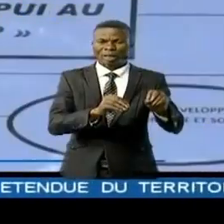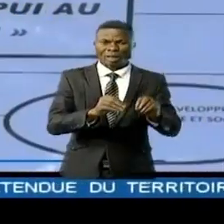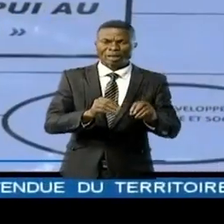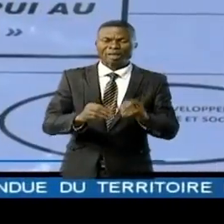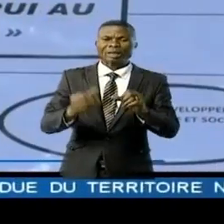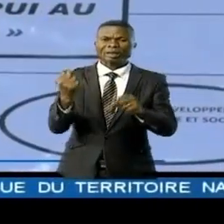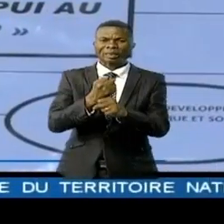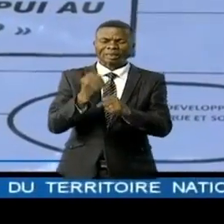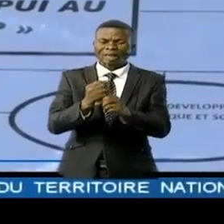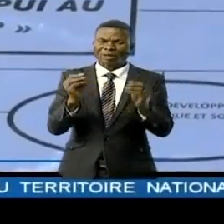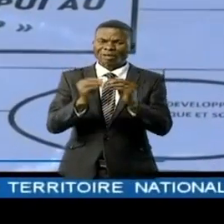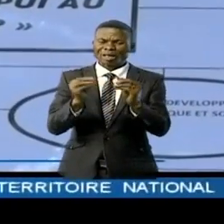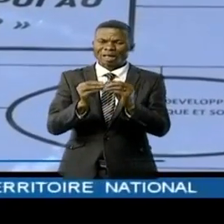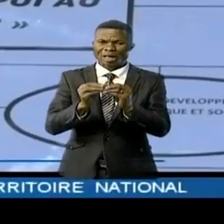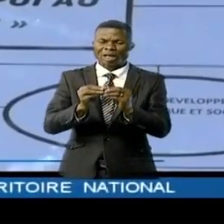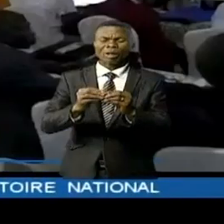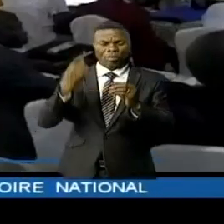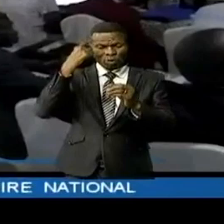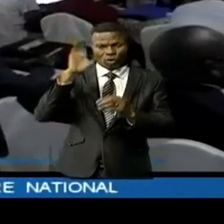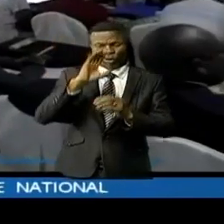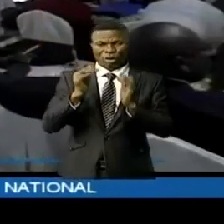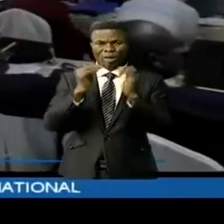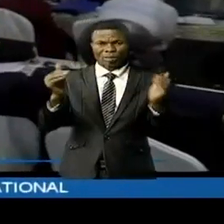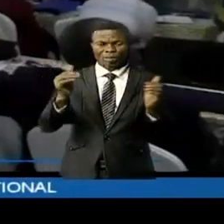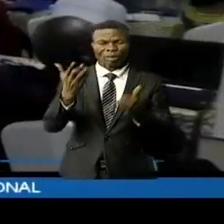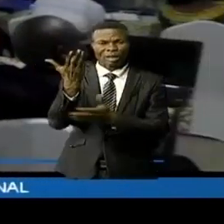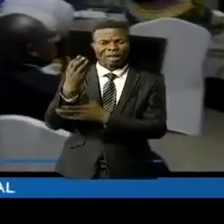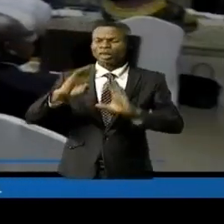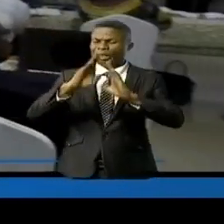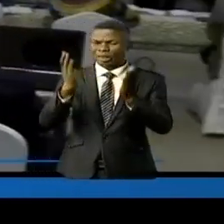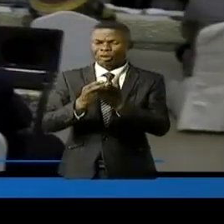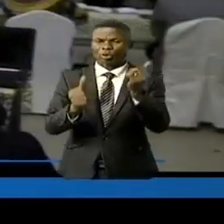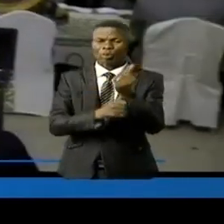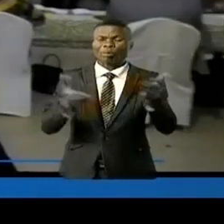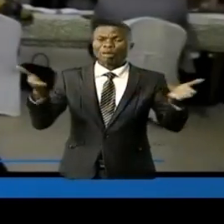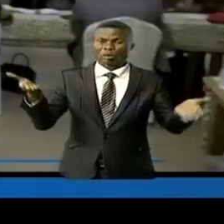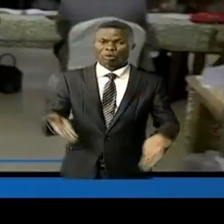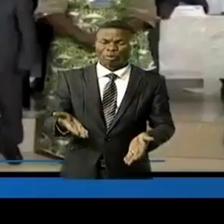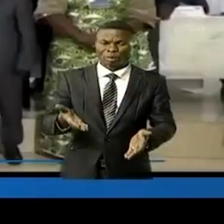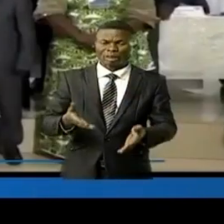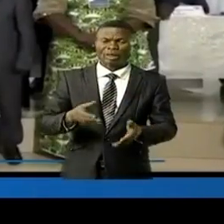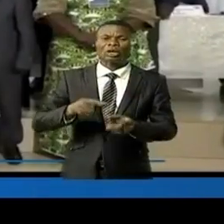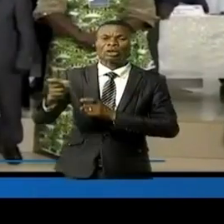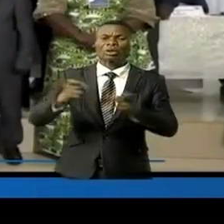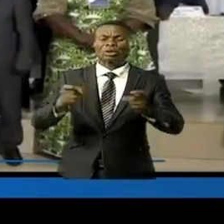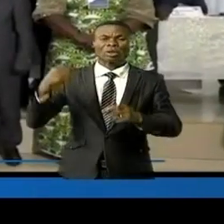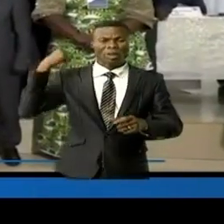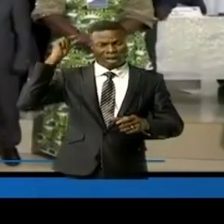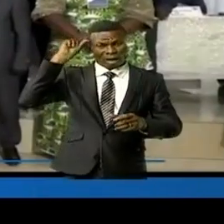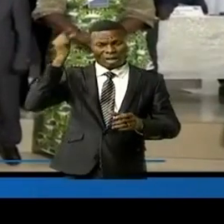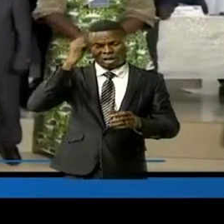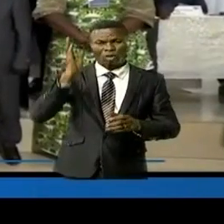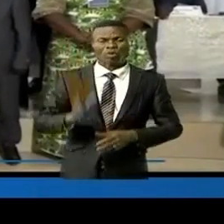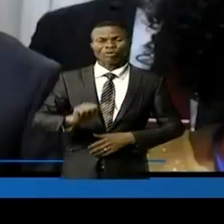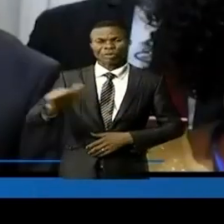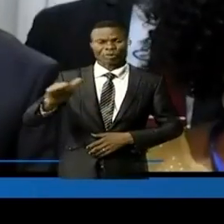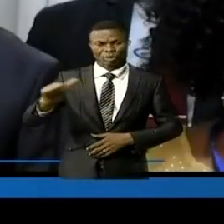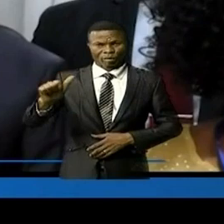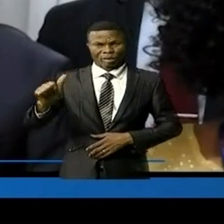de concertation provinciale pour la paix incluant toutes les parties prenantes et qui sera chapeauté par le gouverneur Théo Ngwabidje